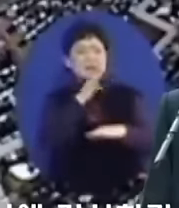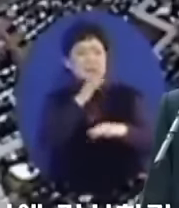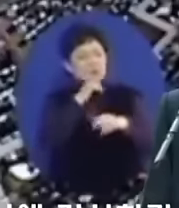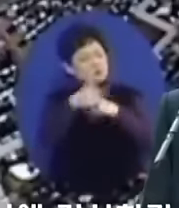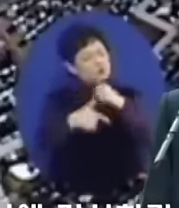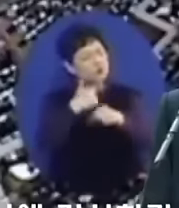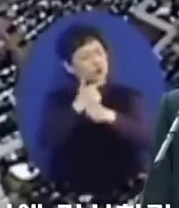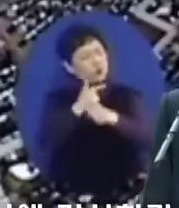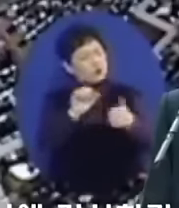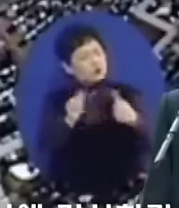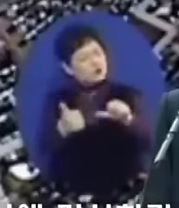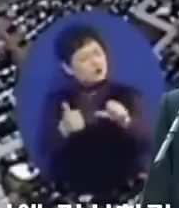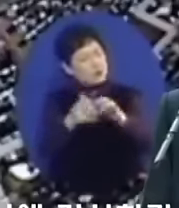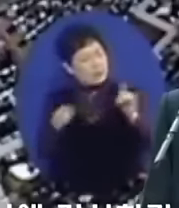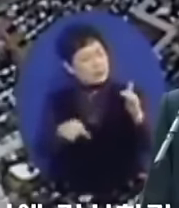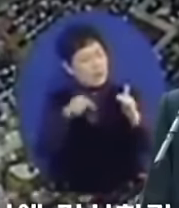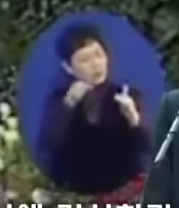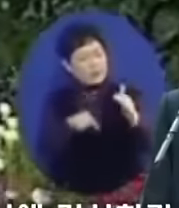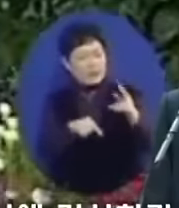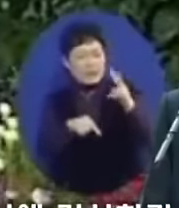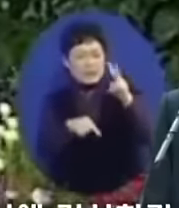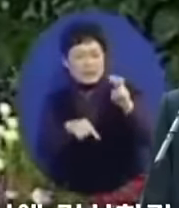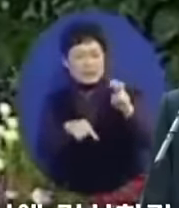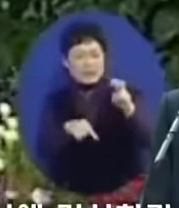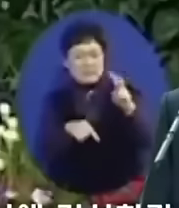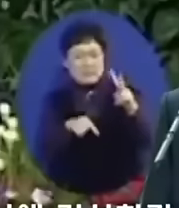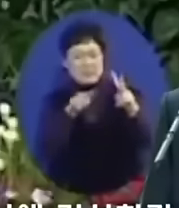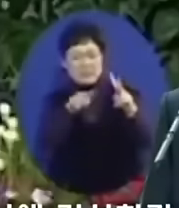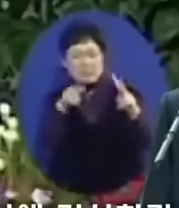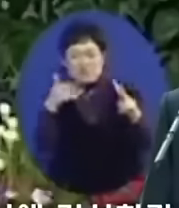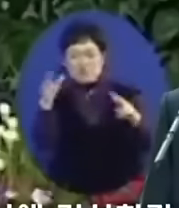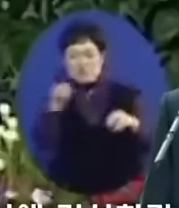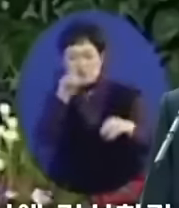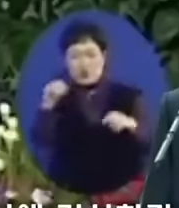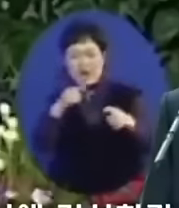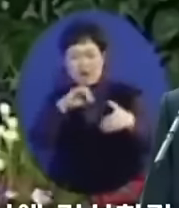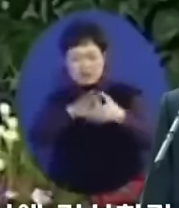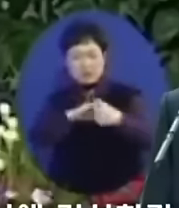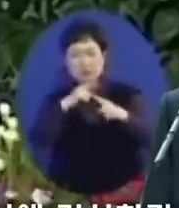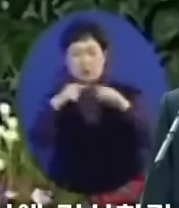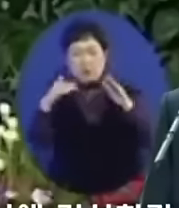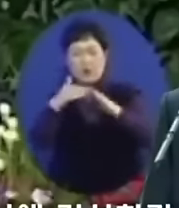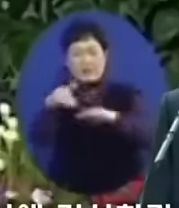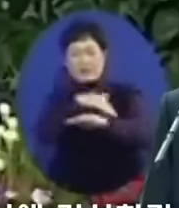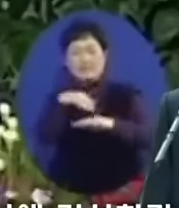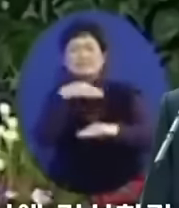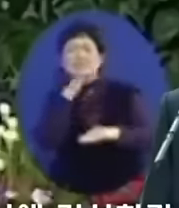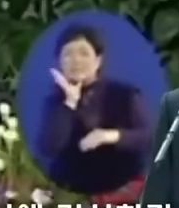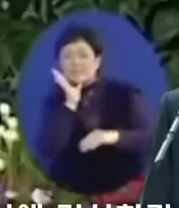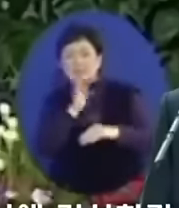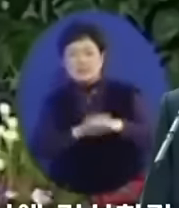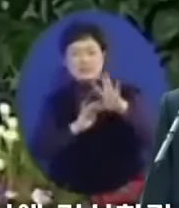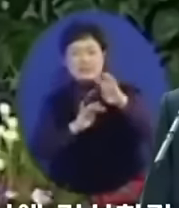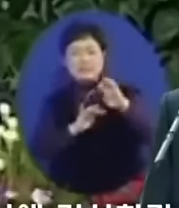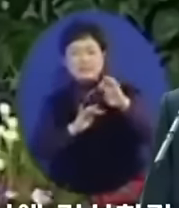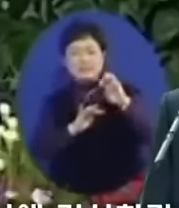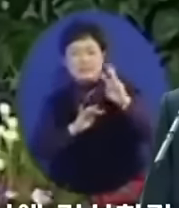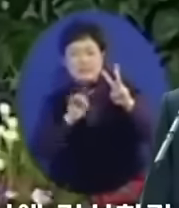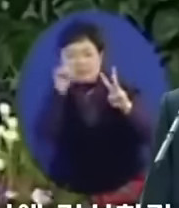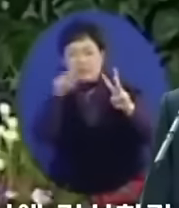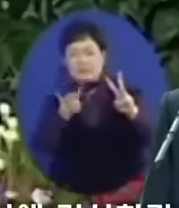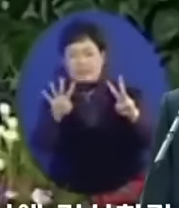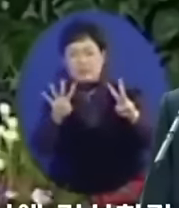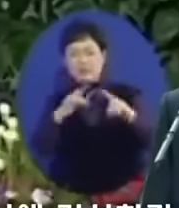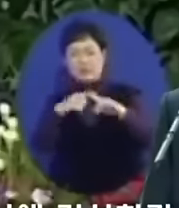6년간 사망한 사람들 중에 22.9%가 정기적으로 교회에 다니던 노인이었고 37.4%는 그렇지 않았다는